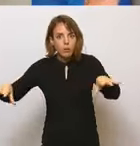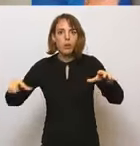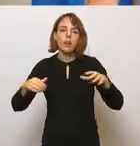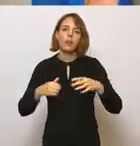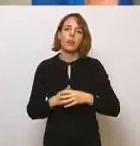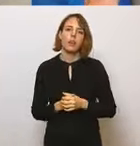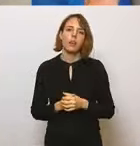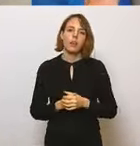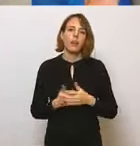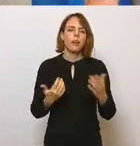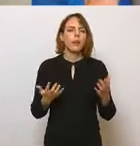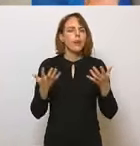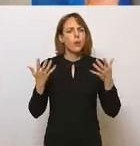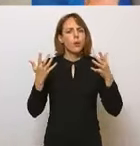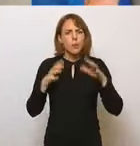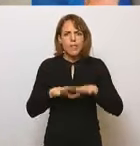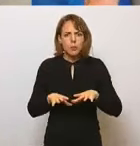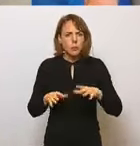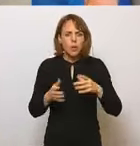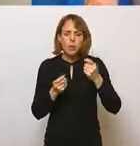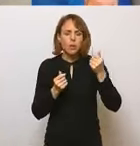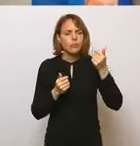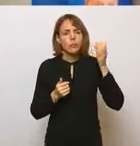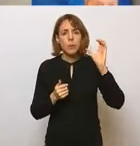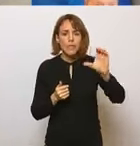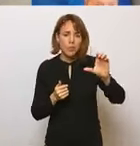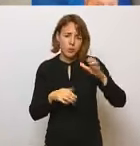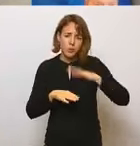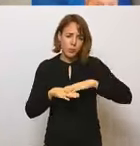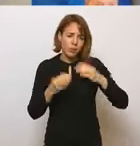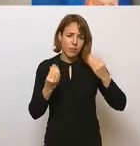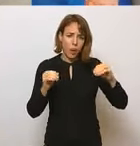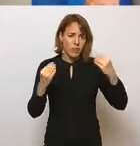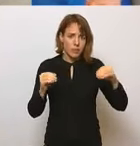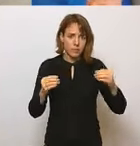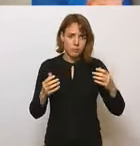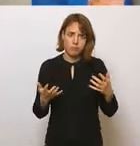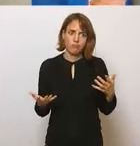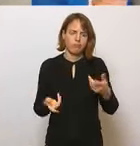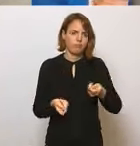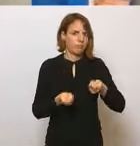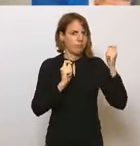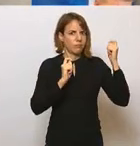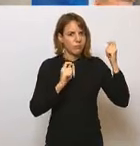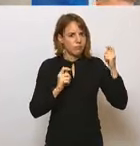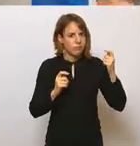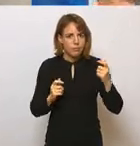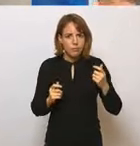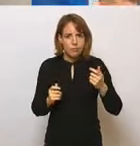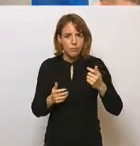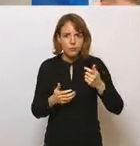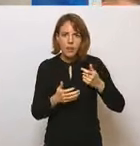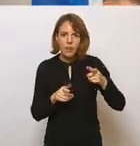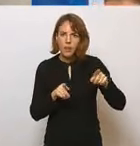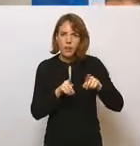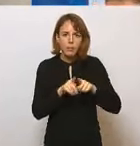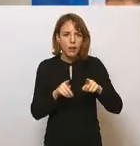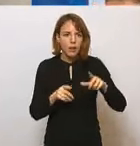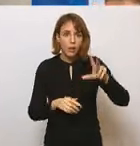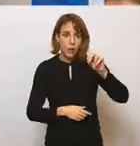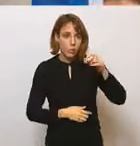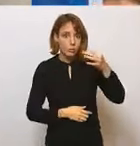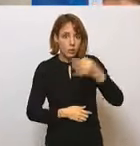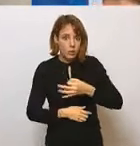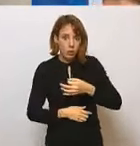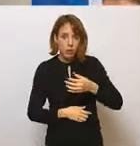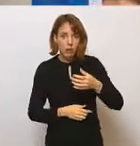parler, des commissions qui sont souvent exorbitantes sur les ventes de leurs services, donc je parle des startups, qui se voient du coup imposer 30% de